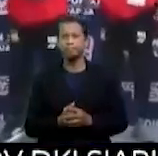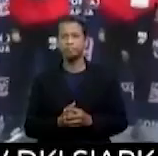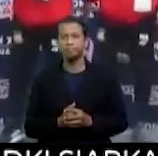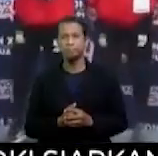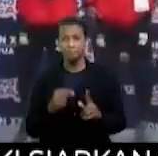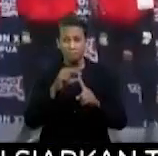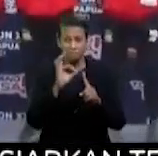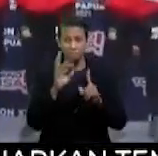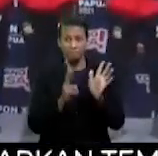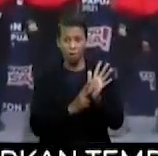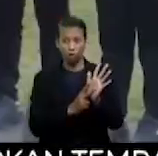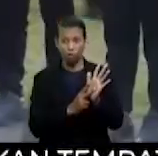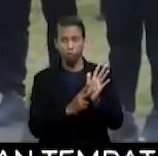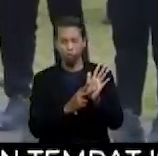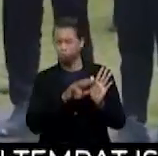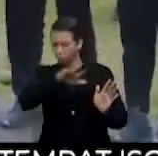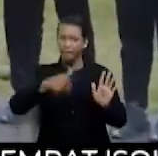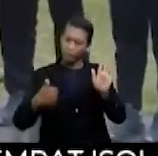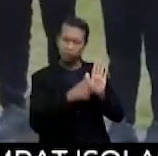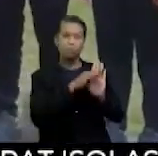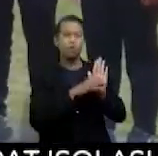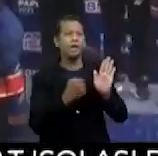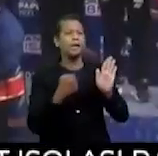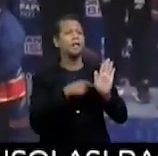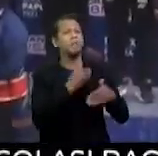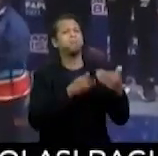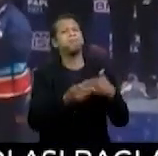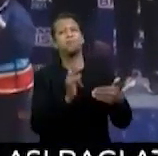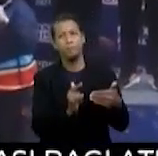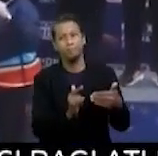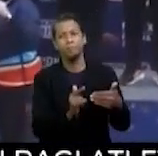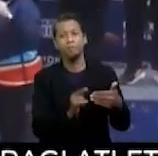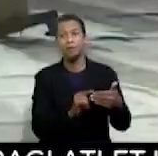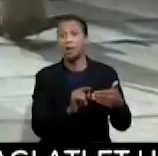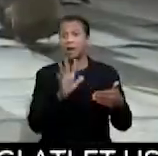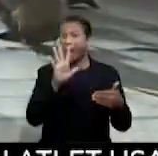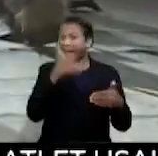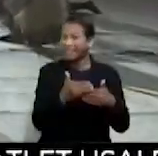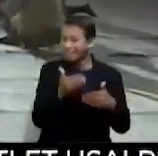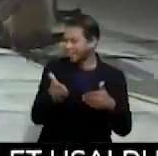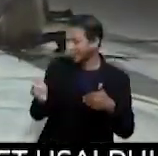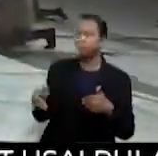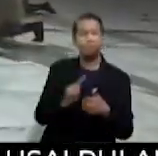penutupan PON tanggal 15 Oktober 2021. Tim Liputan iNews melaporkan.